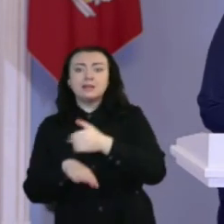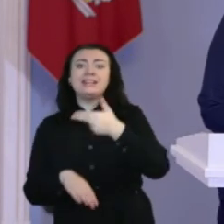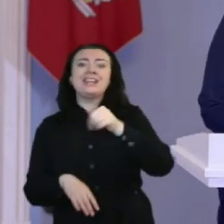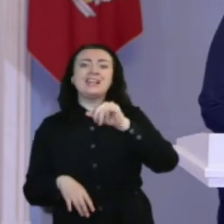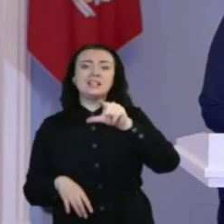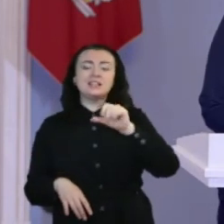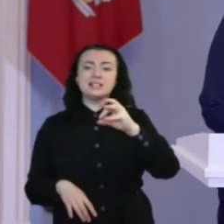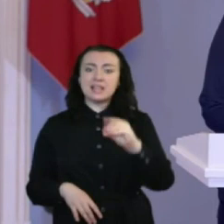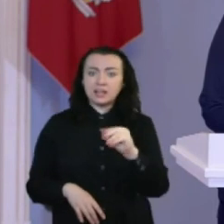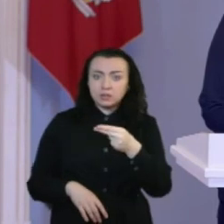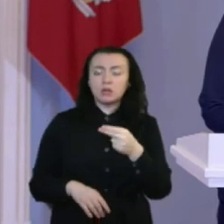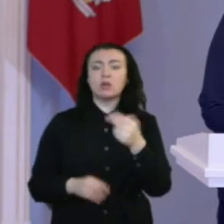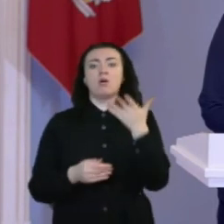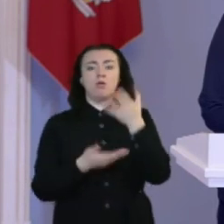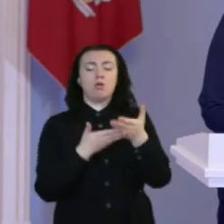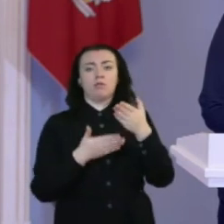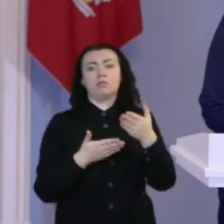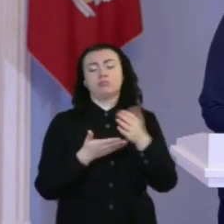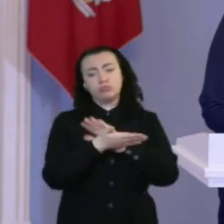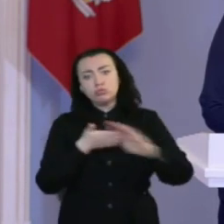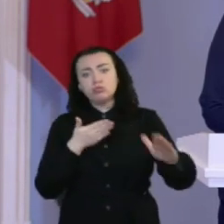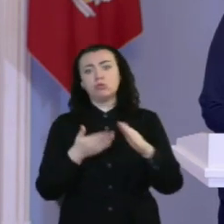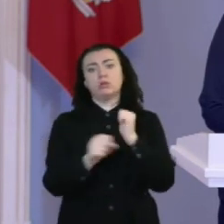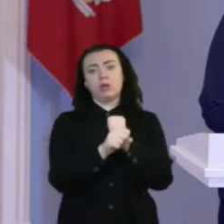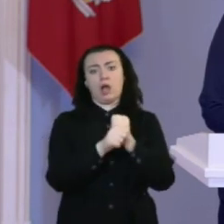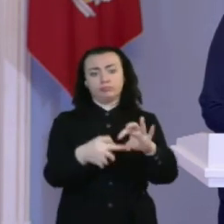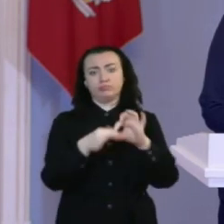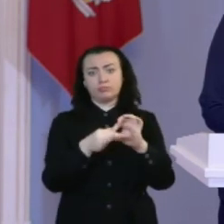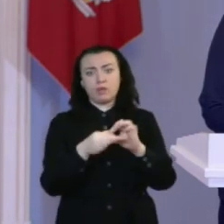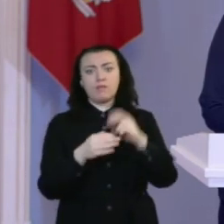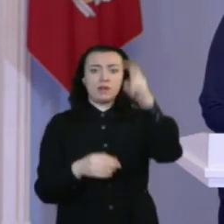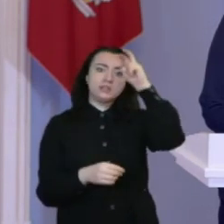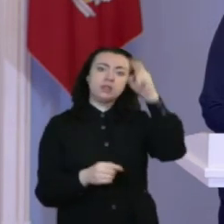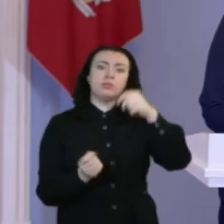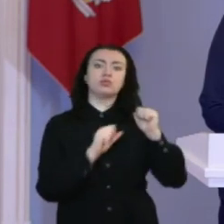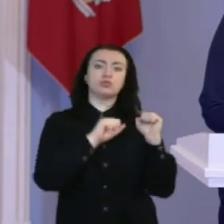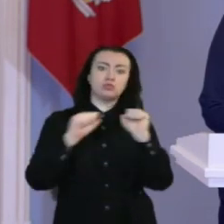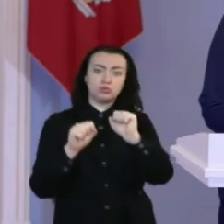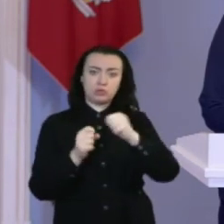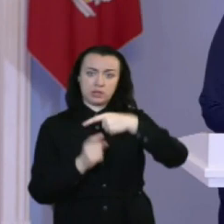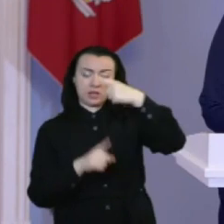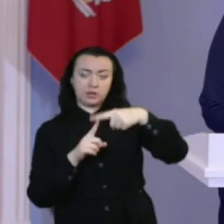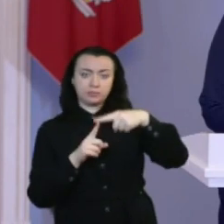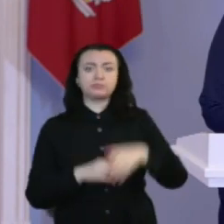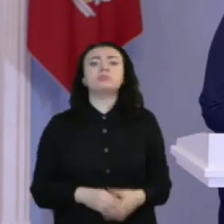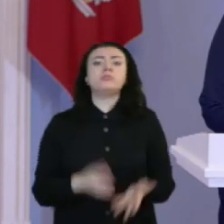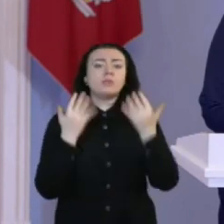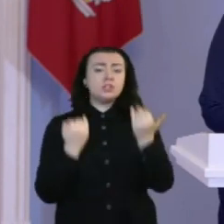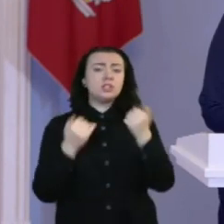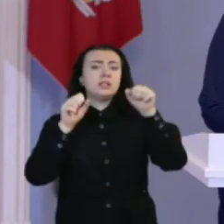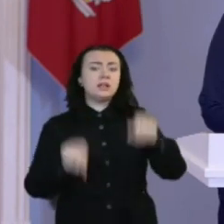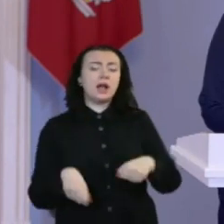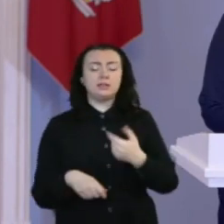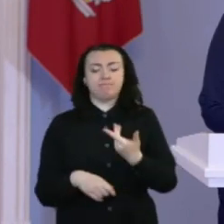Nilsen už labai efektyvų sklandų bendradarbiavimą valstybės gynimo tarybos rėmose. Ir turbūt šiandien mes galime